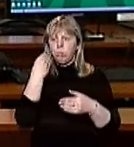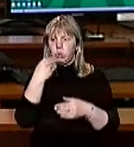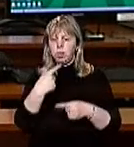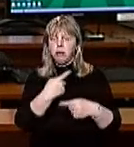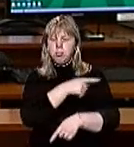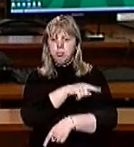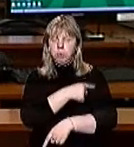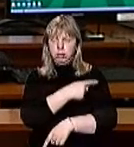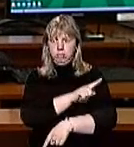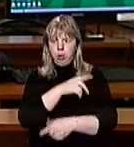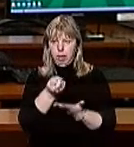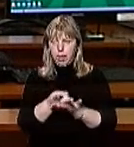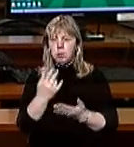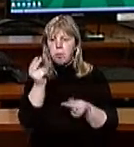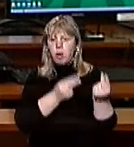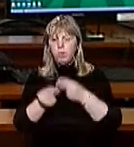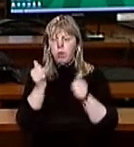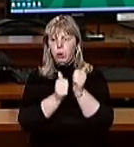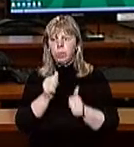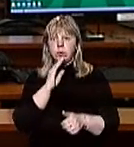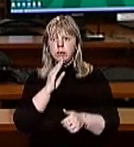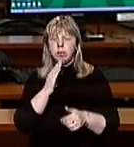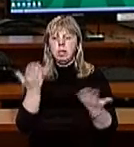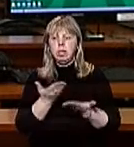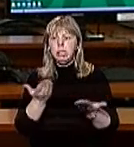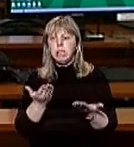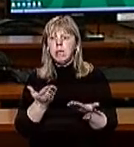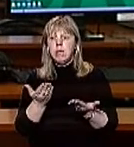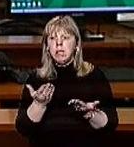дитячій лікарні. Малювали їх учасники конкурсу, який організували